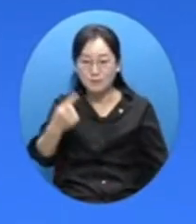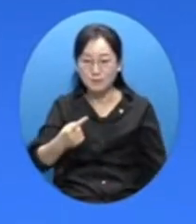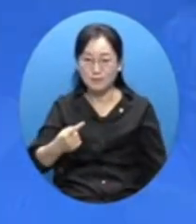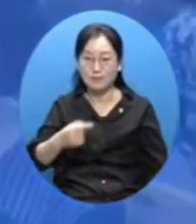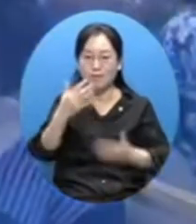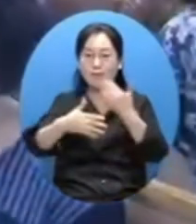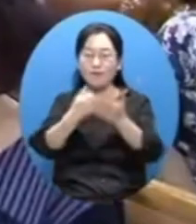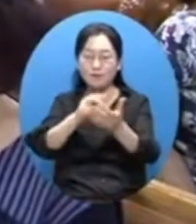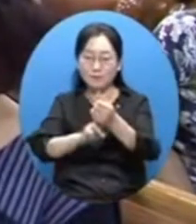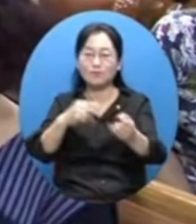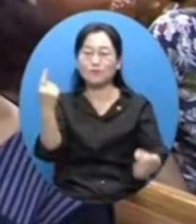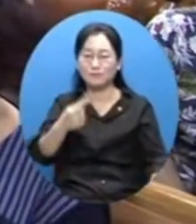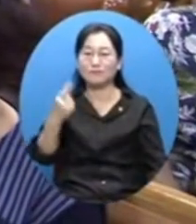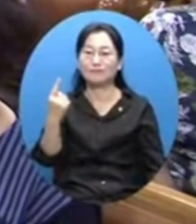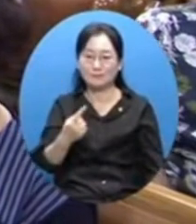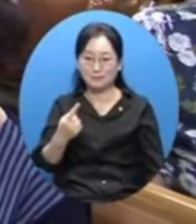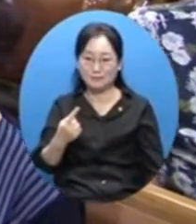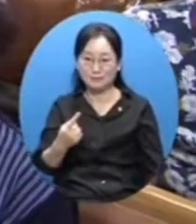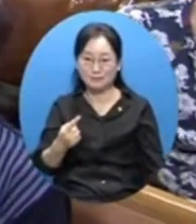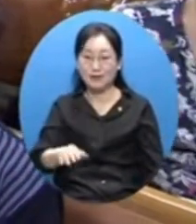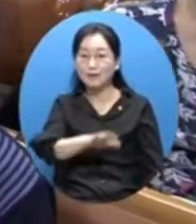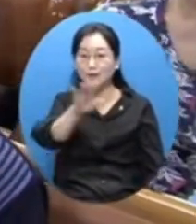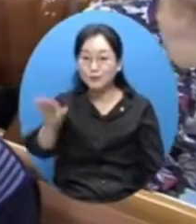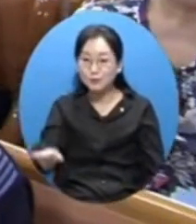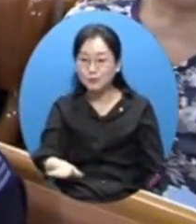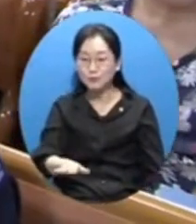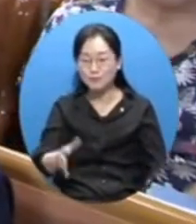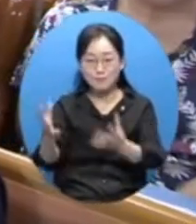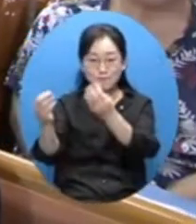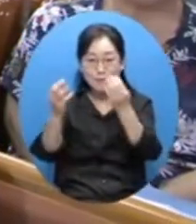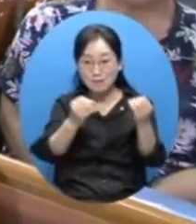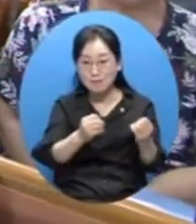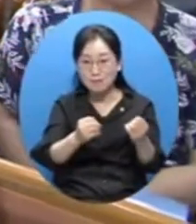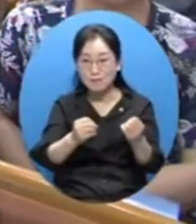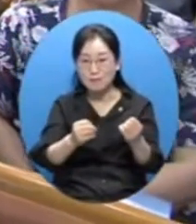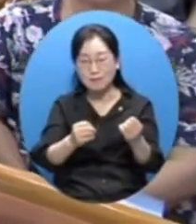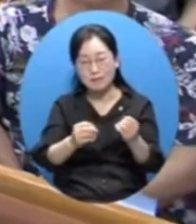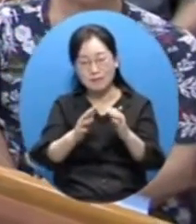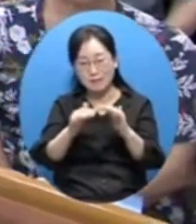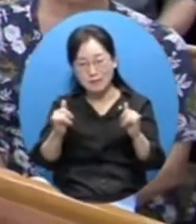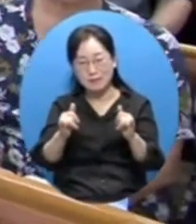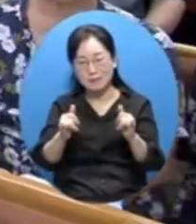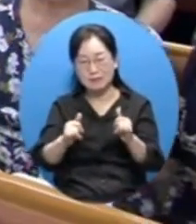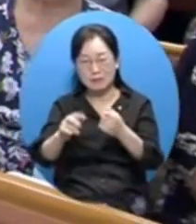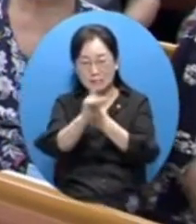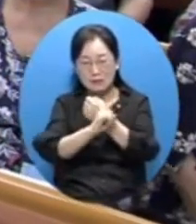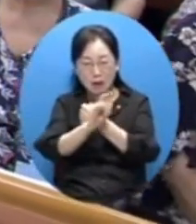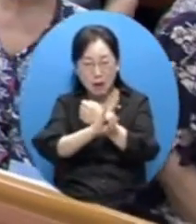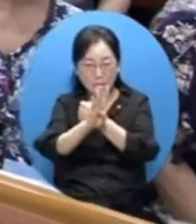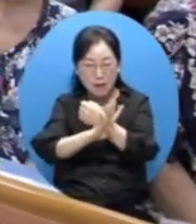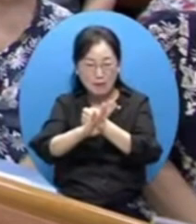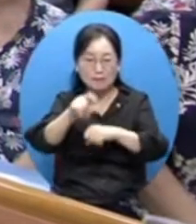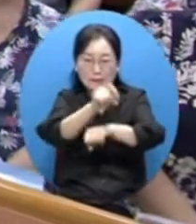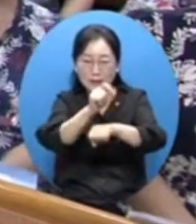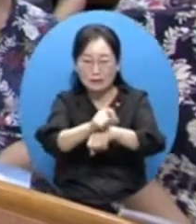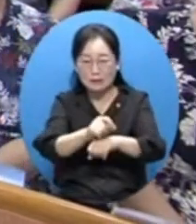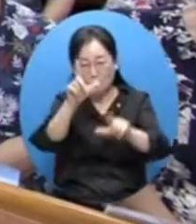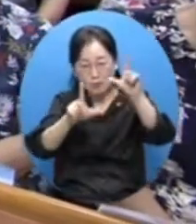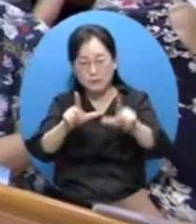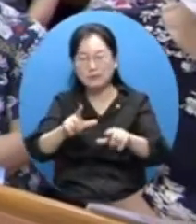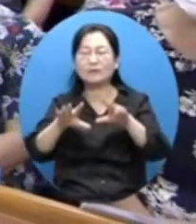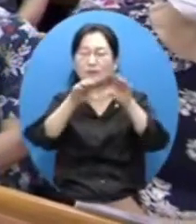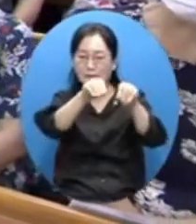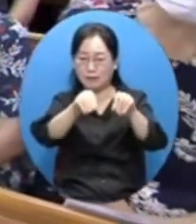하나님의 기적이 임하게 되는 것입니다. 그러므로 우리는 손마른 사람의 태도에서 벗어나고 서기관과 바리새인의 태도에서 벗어나서